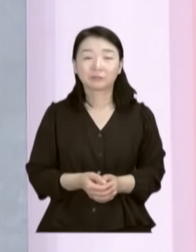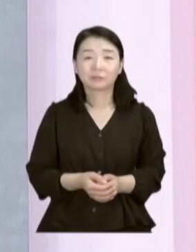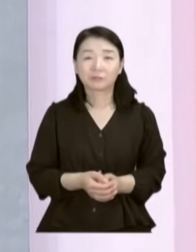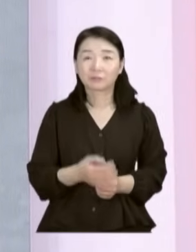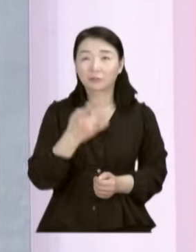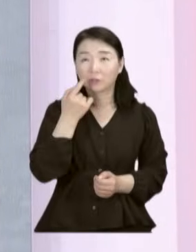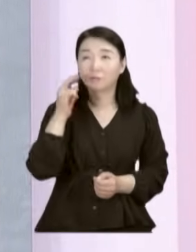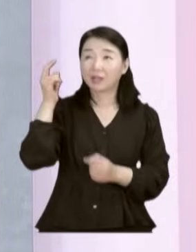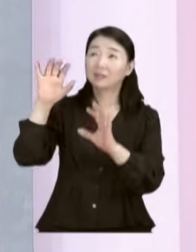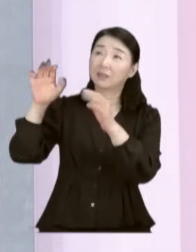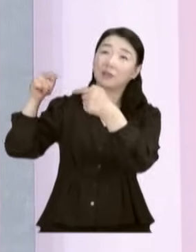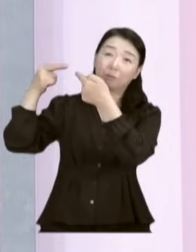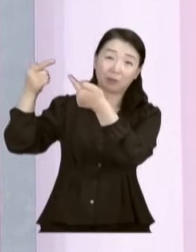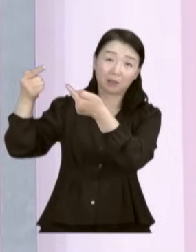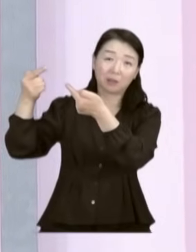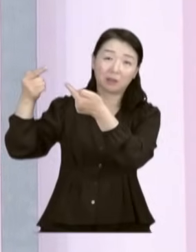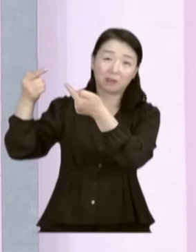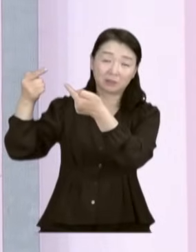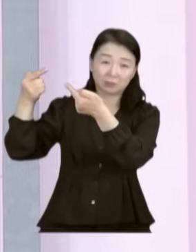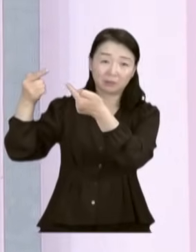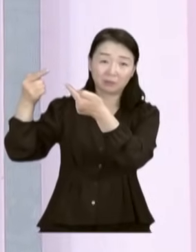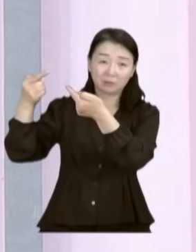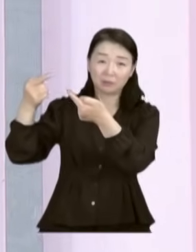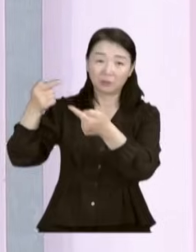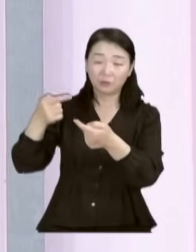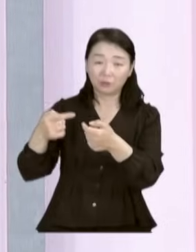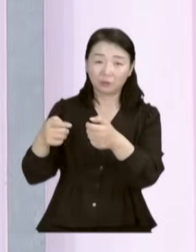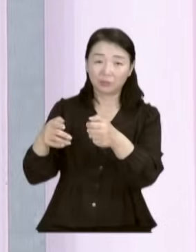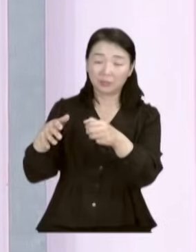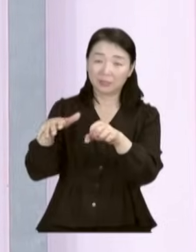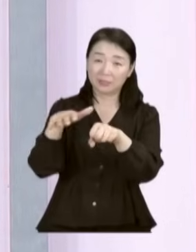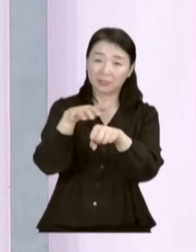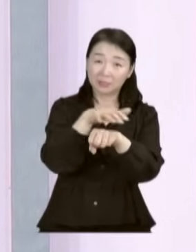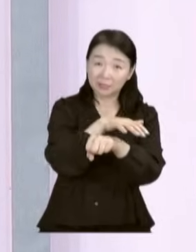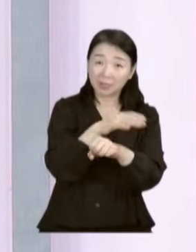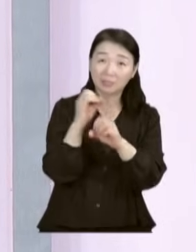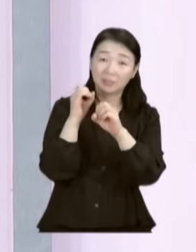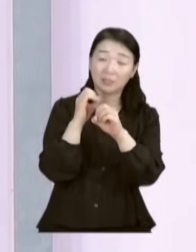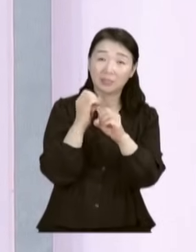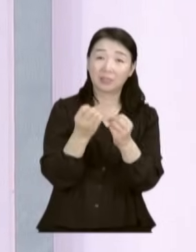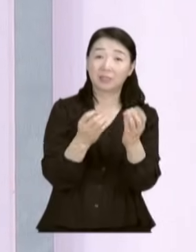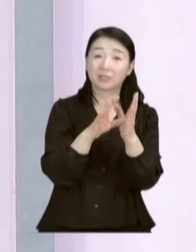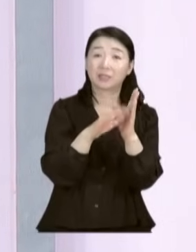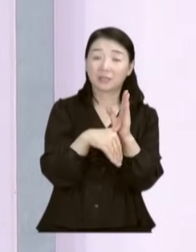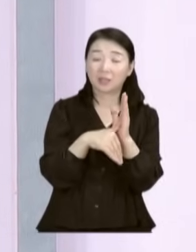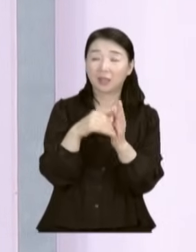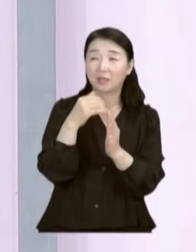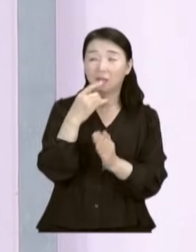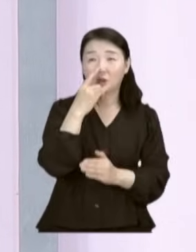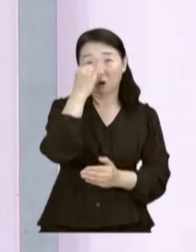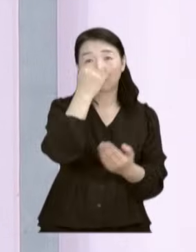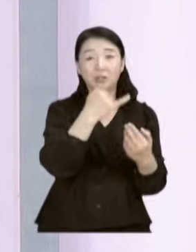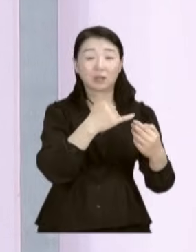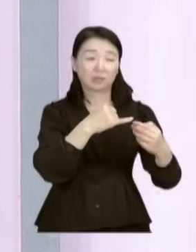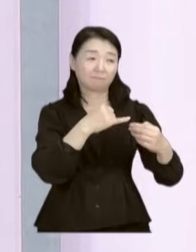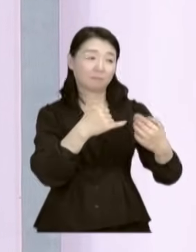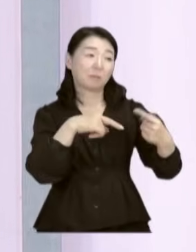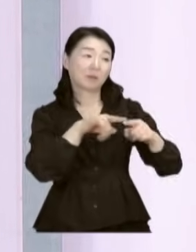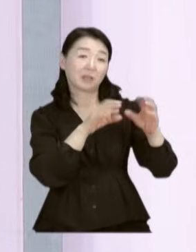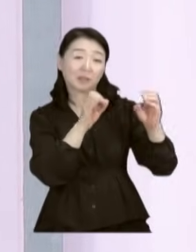하늘나라 보내고 저희가 이제 장례식장에 언니랑 둘이 앉아가지고 그런 얘기를 했던게 기억이나요